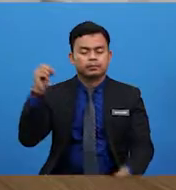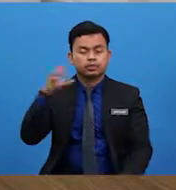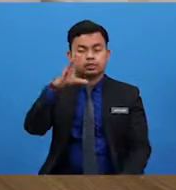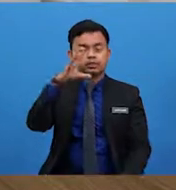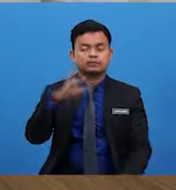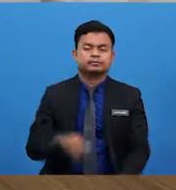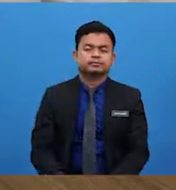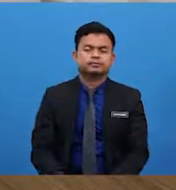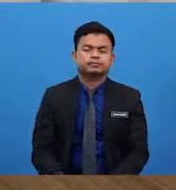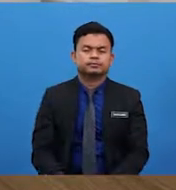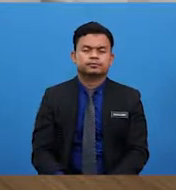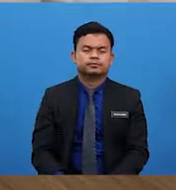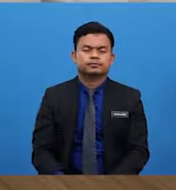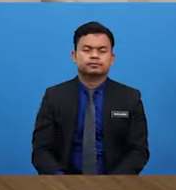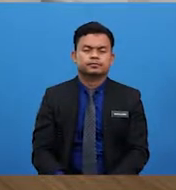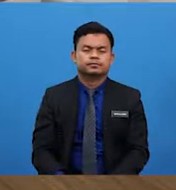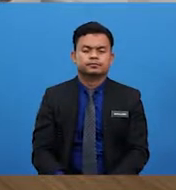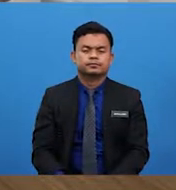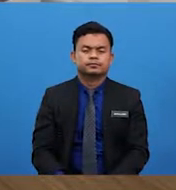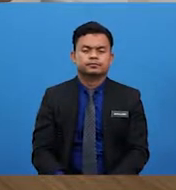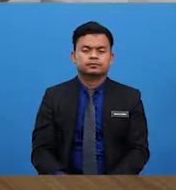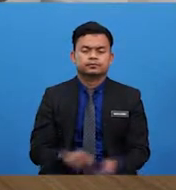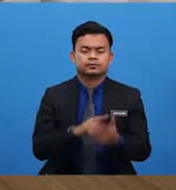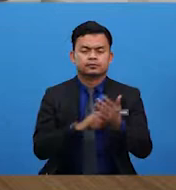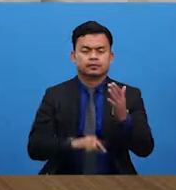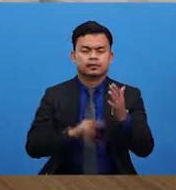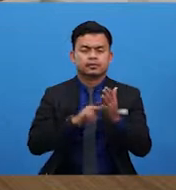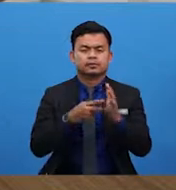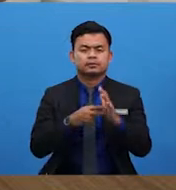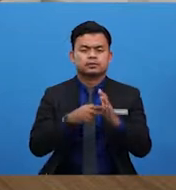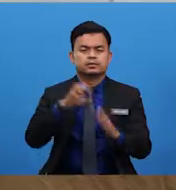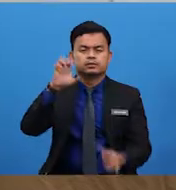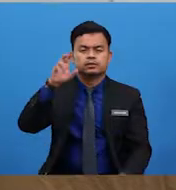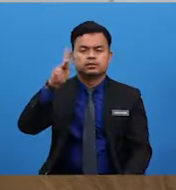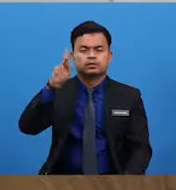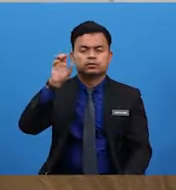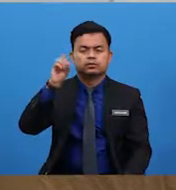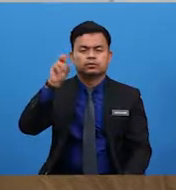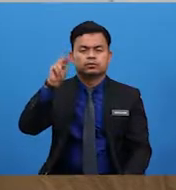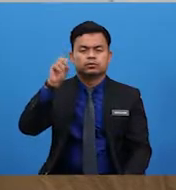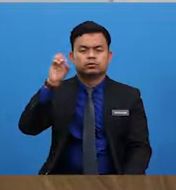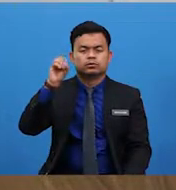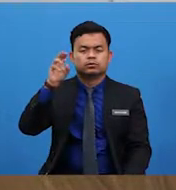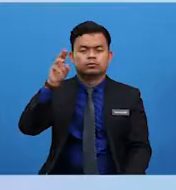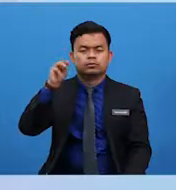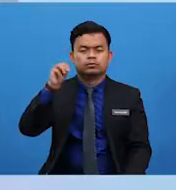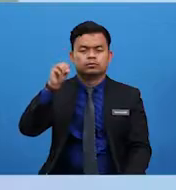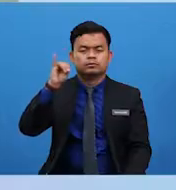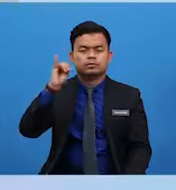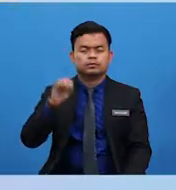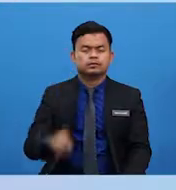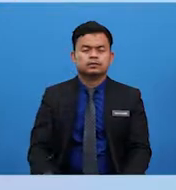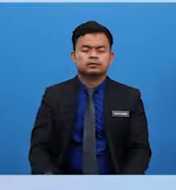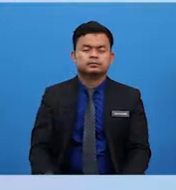membulat 10 Jelaskan apa yang dimaksudkan dengan ekonomi adalah penghargaan ini Oke dalam seni bisul